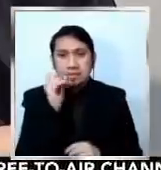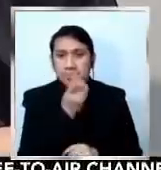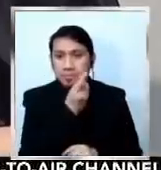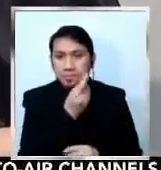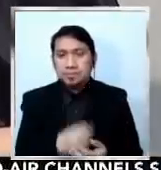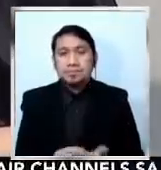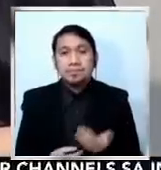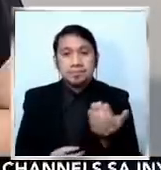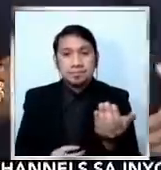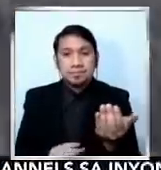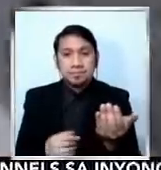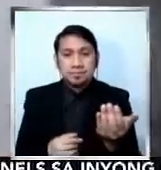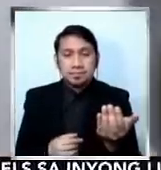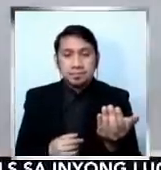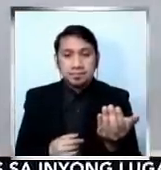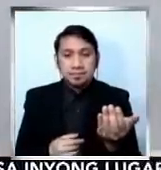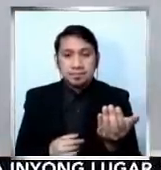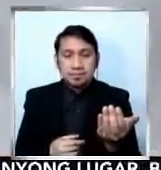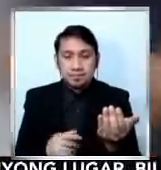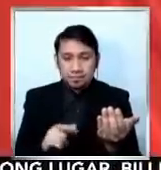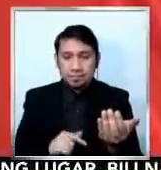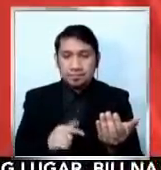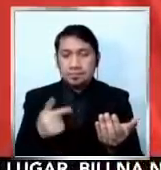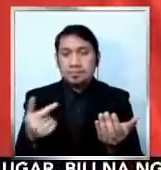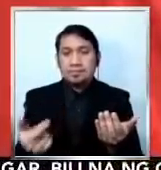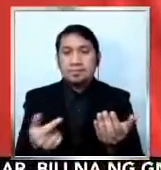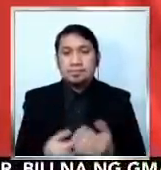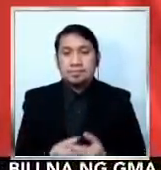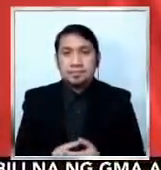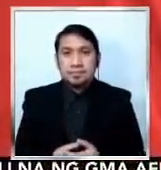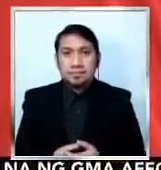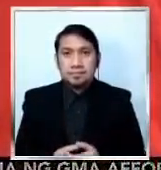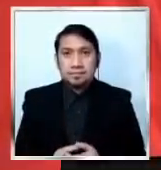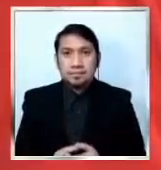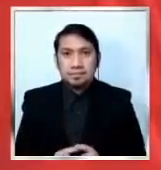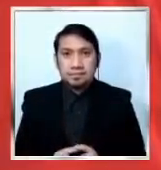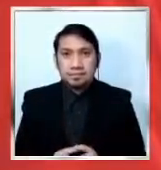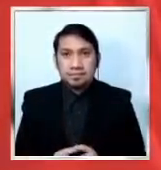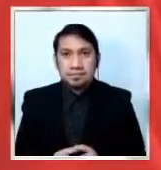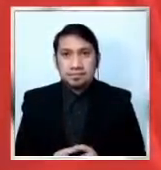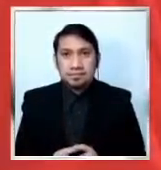Katrina Son, Sanima Refra, Nakatutok, 24 Oras.